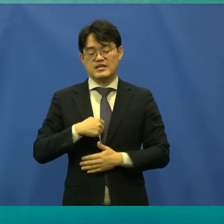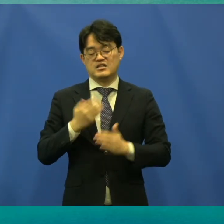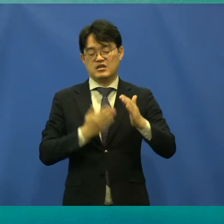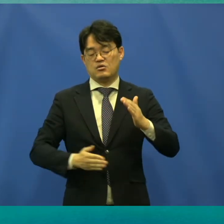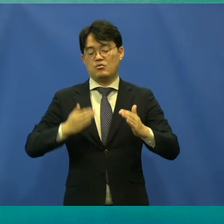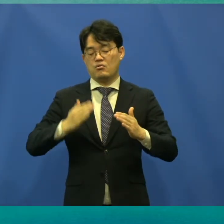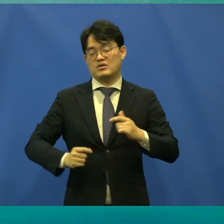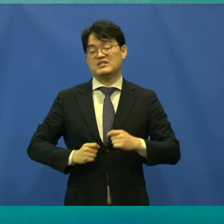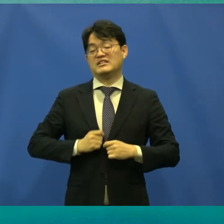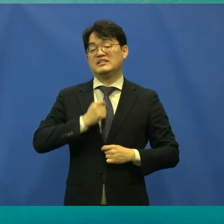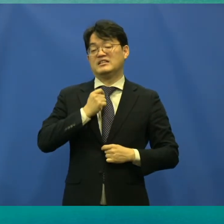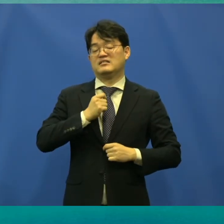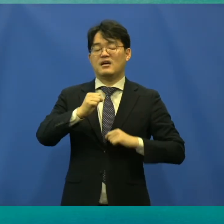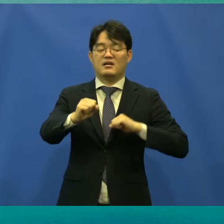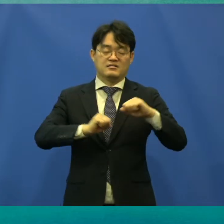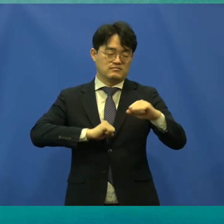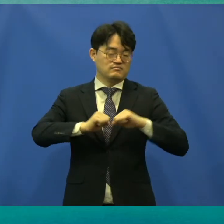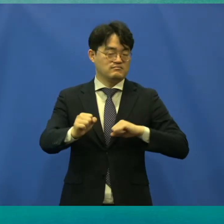복음입니다.